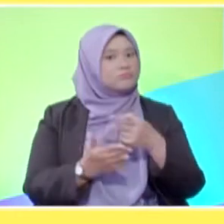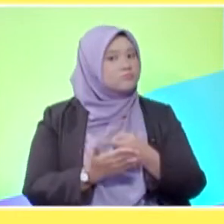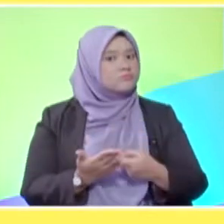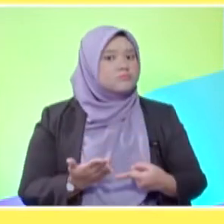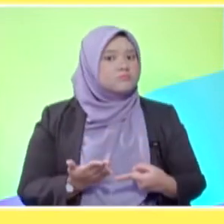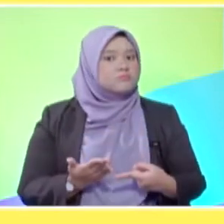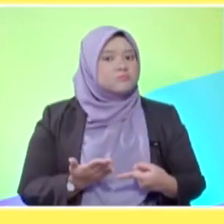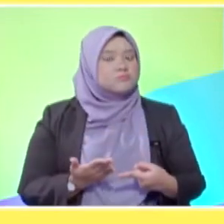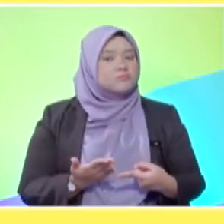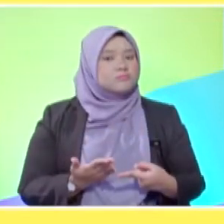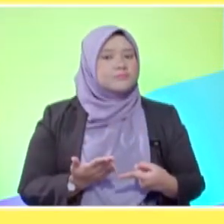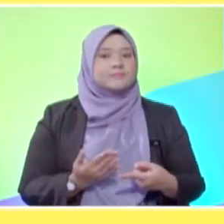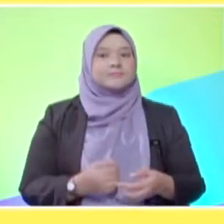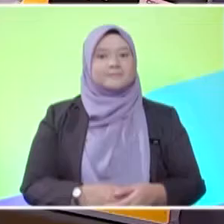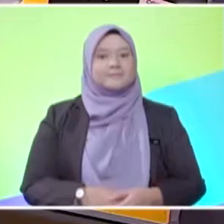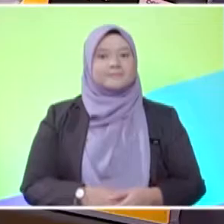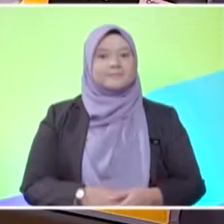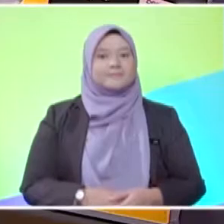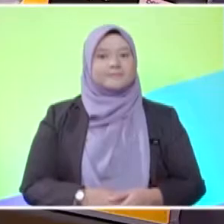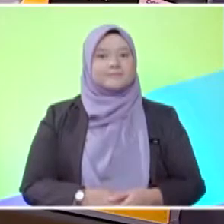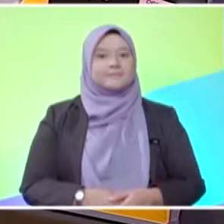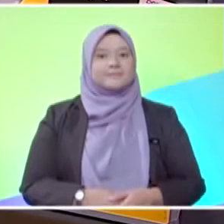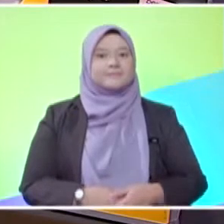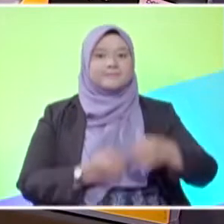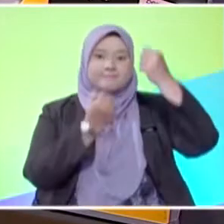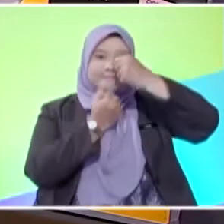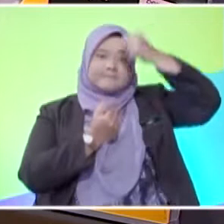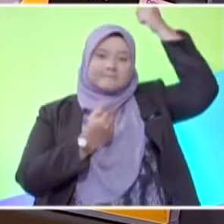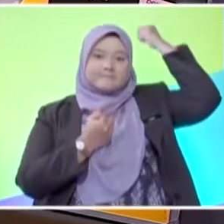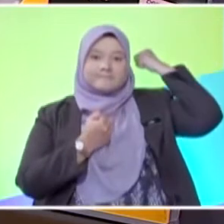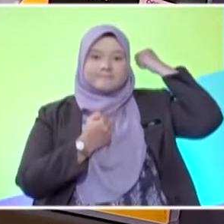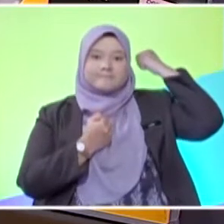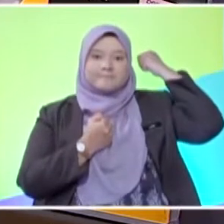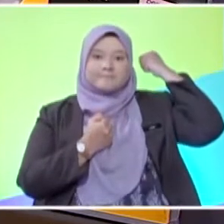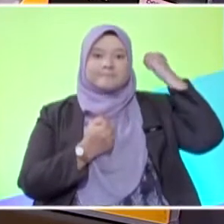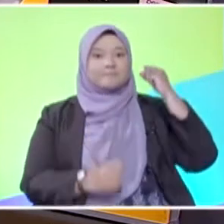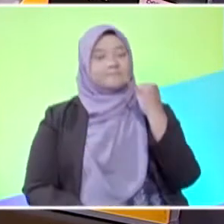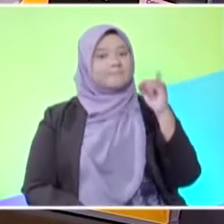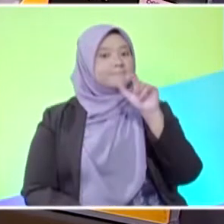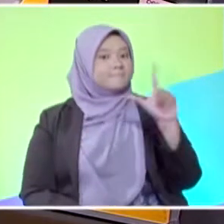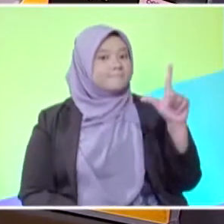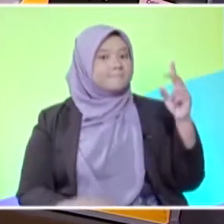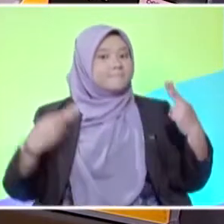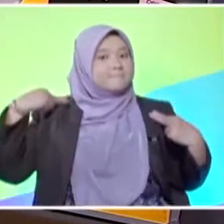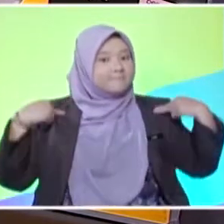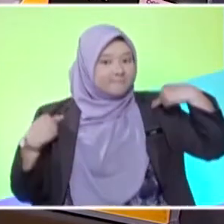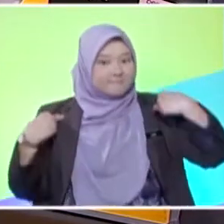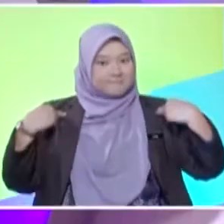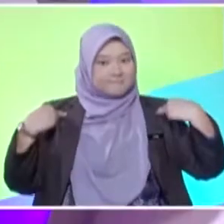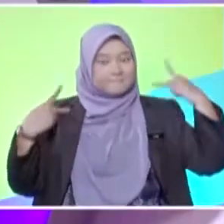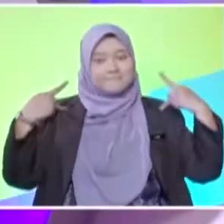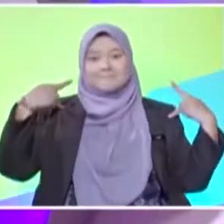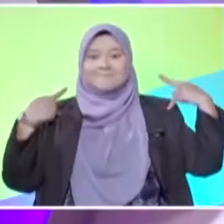Iwan digelar hewan apa Hah wowon karnivora Cikgu Betul tapi di kalangan